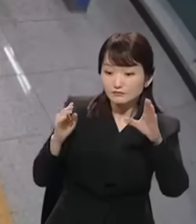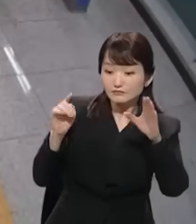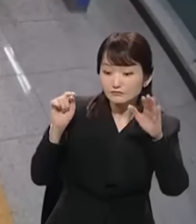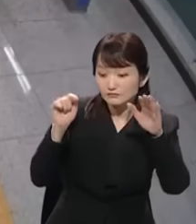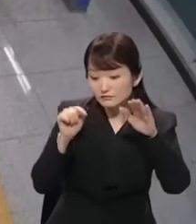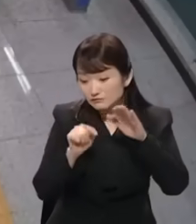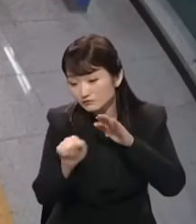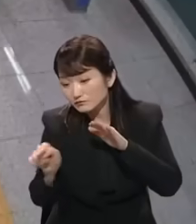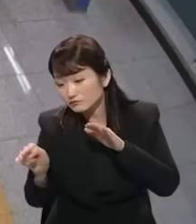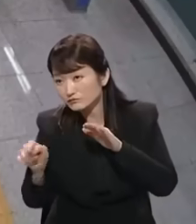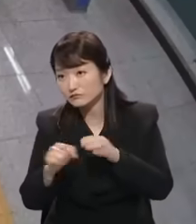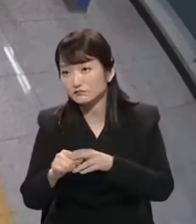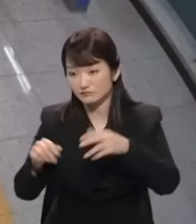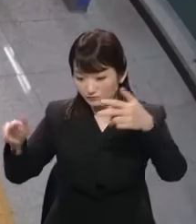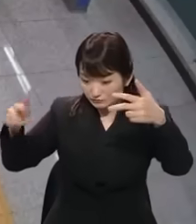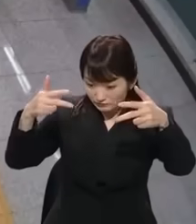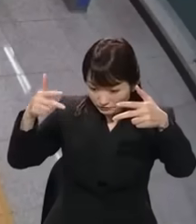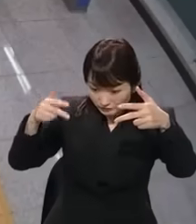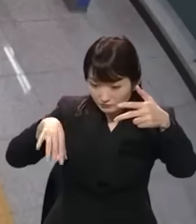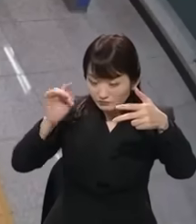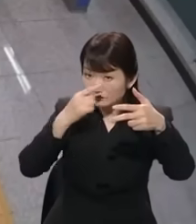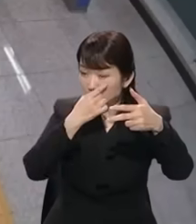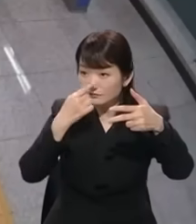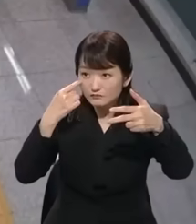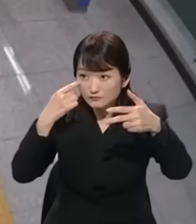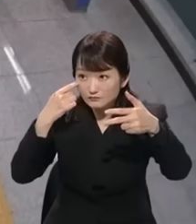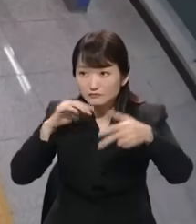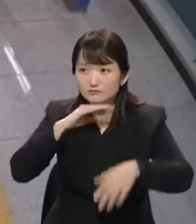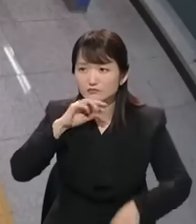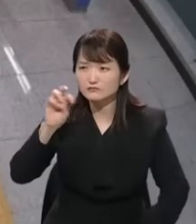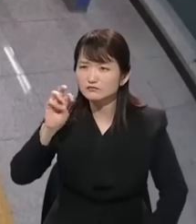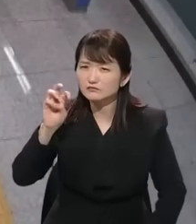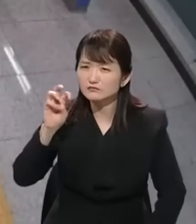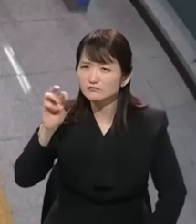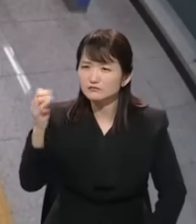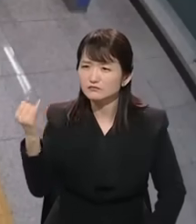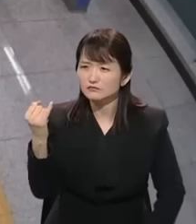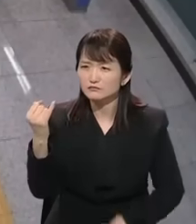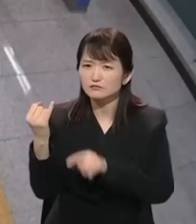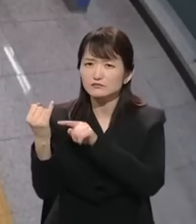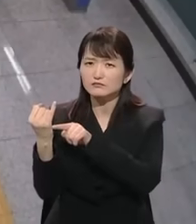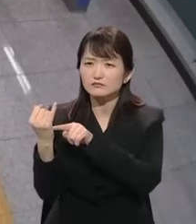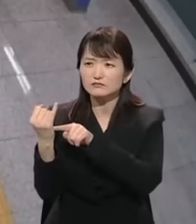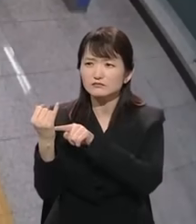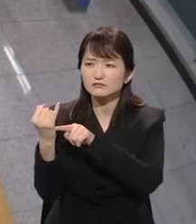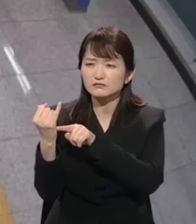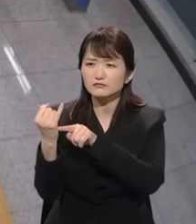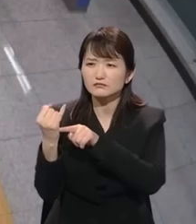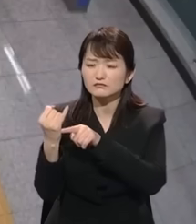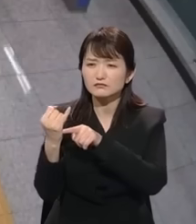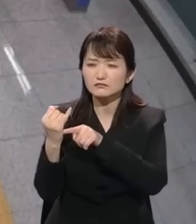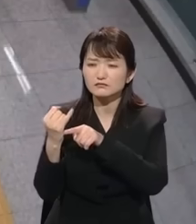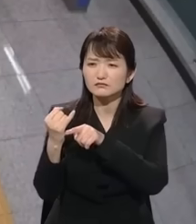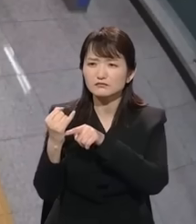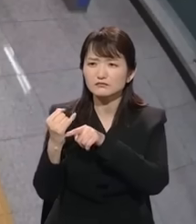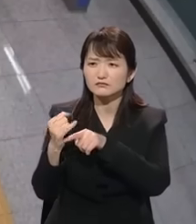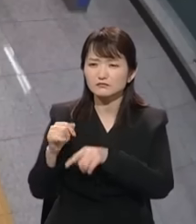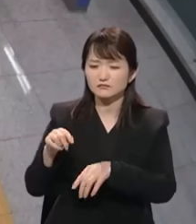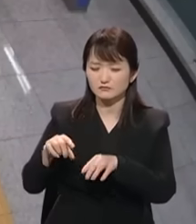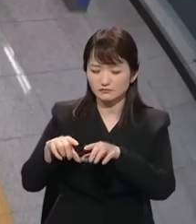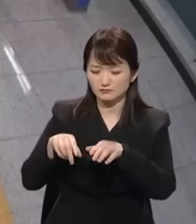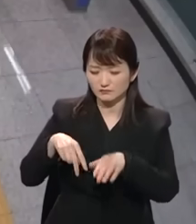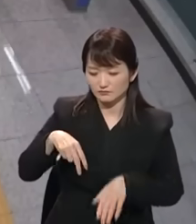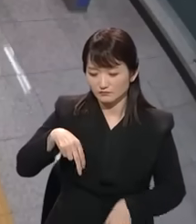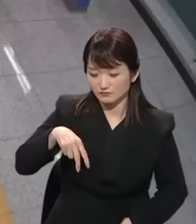나갔습니다 CCTV 영상을 먼저 확인을 했는데 그 30대 정도로 추정이 되는 여성 승객이 개찰구에서 교통 카드를 찍고